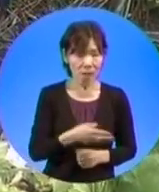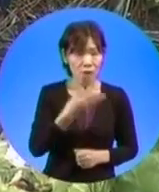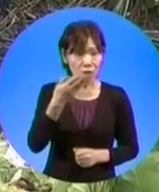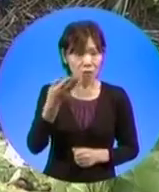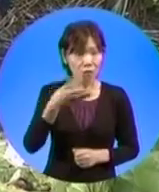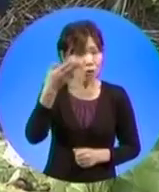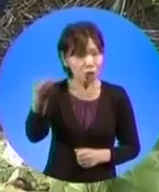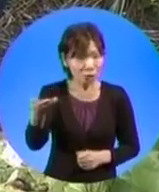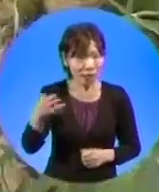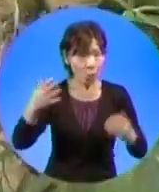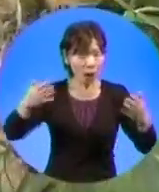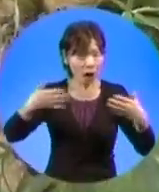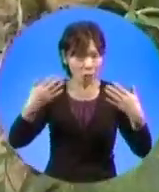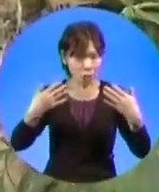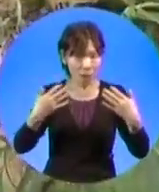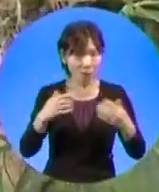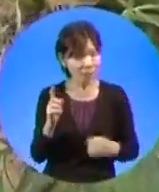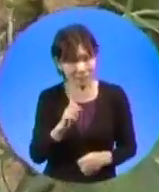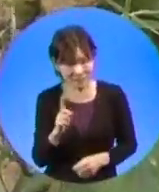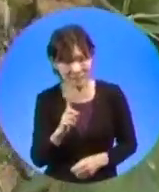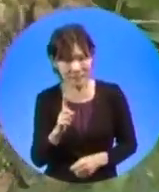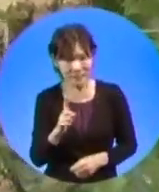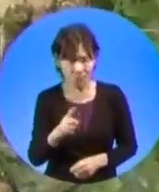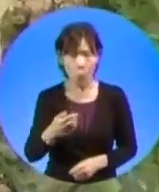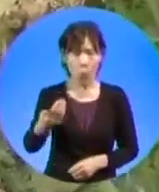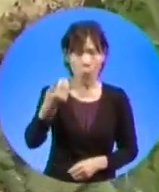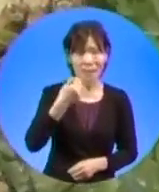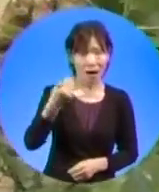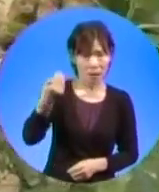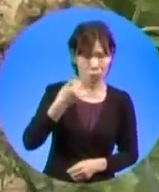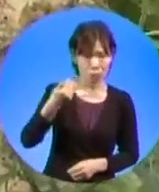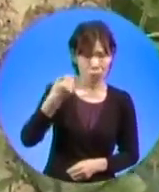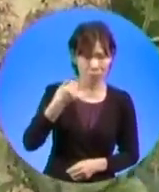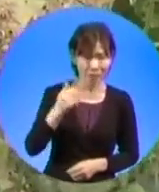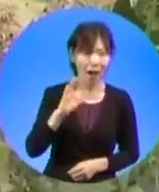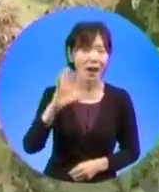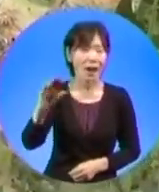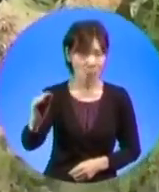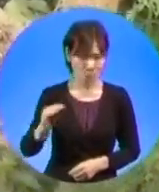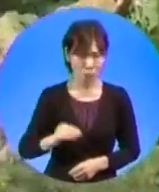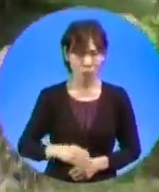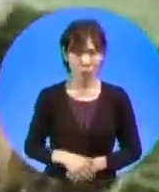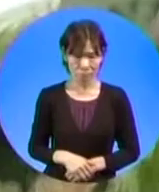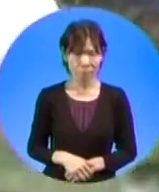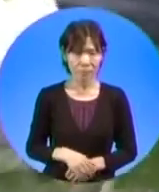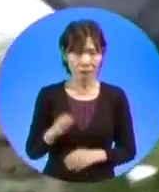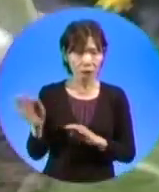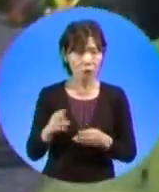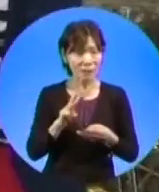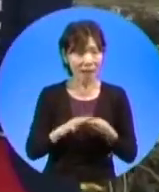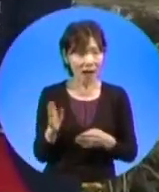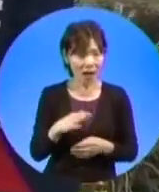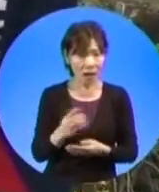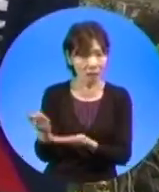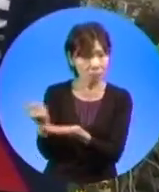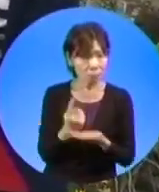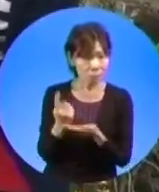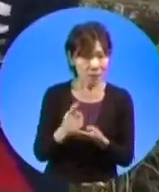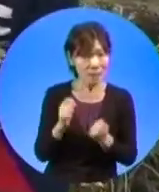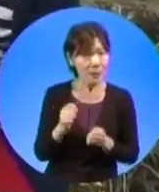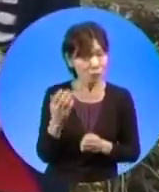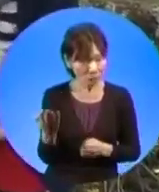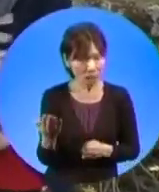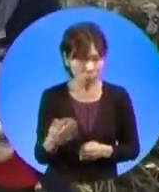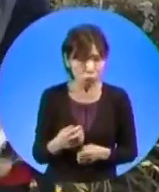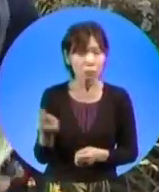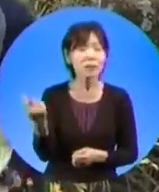また予定もともよろしい、今度の春は何ができますって尋ねて帰られますね。 吹田からもいらっしゃることありますか？